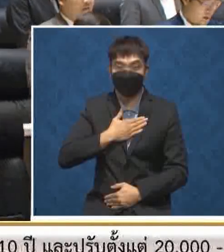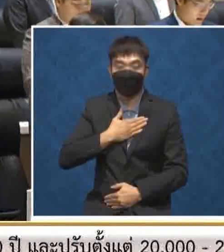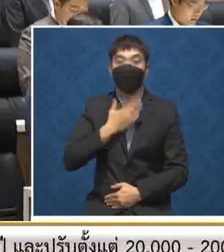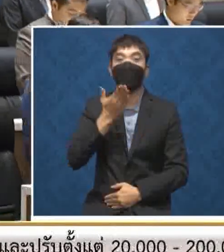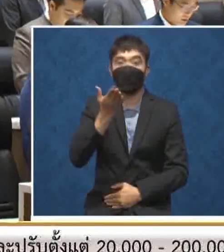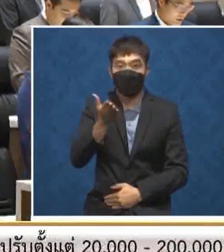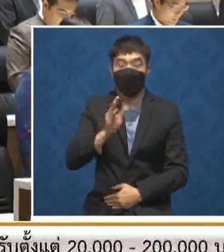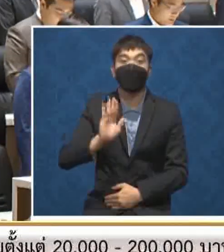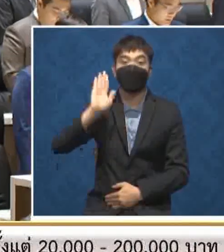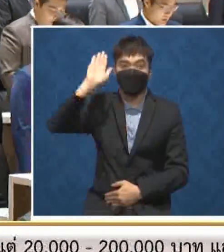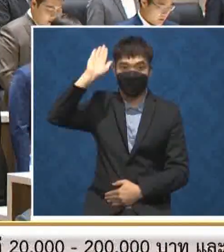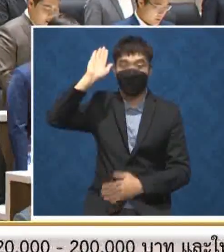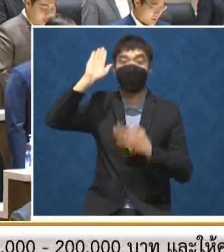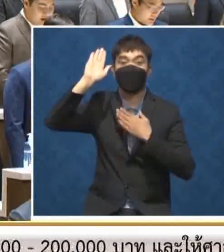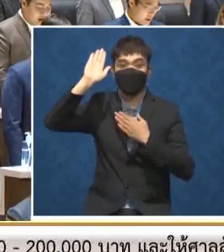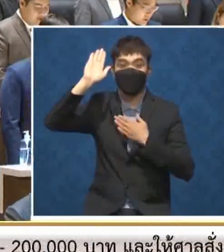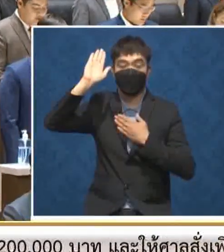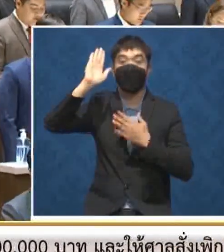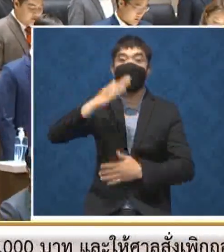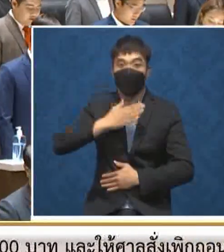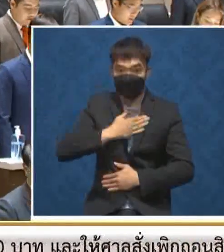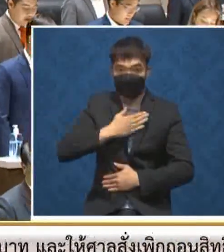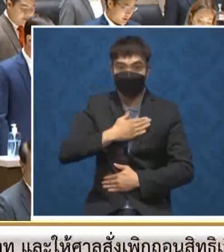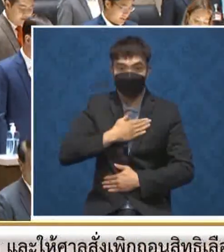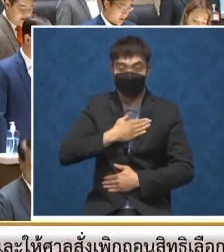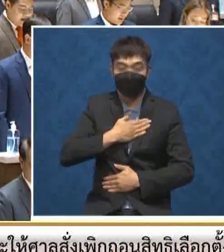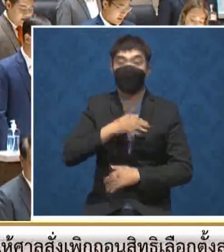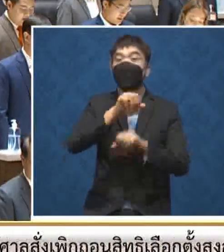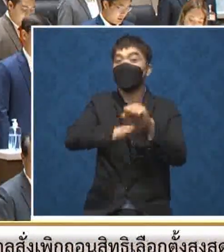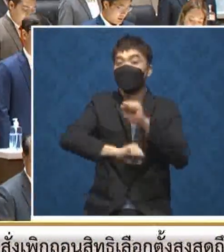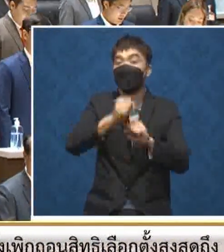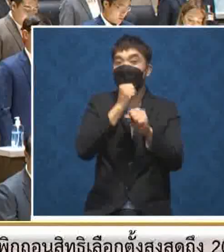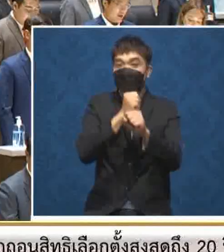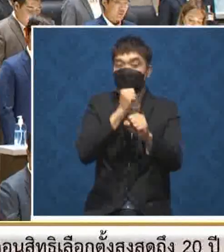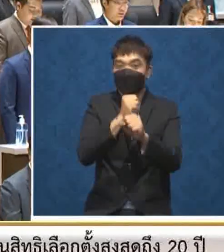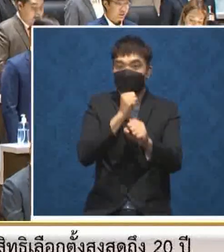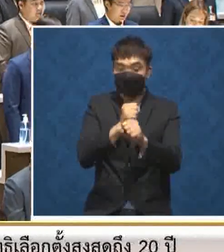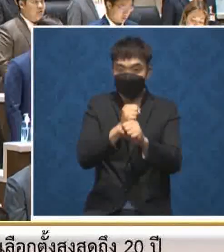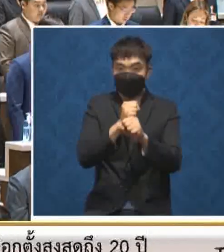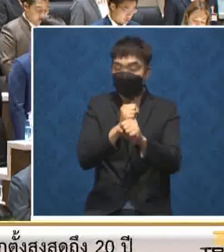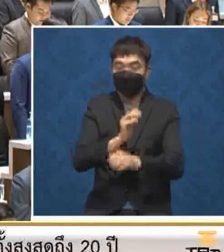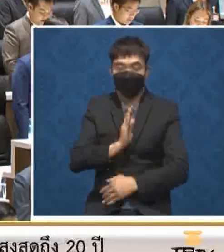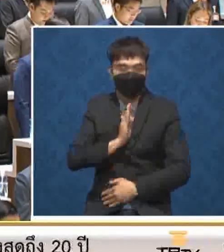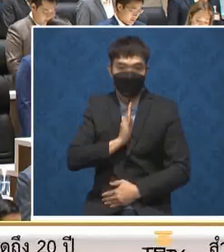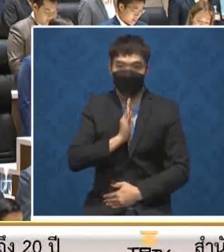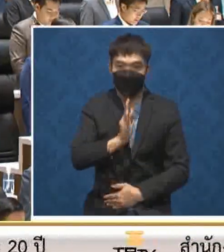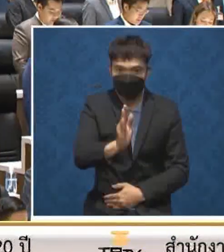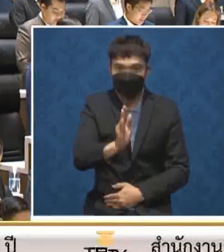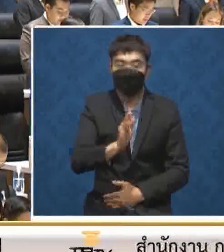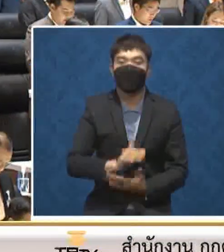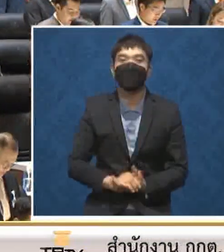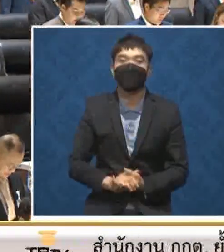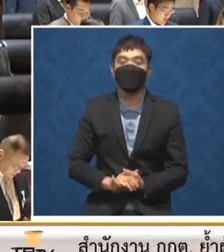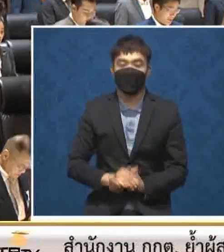เข้ารับตำแหน่งเพราะฉะนั้นก็นับต่อไปอีก 60วันนะคะส่วนส.สให้ถือวันปฏิญาณตนในที่ประชุมสภาถ้า